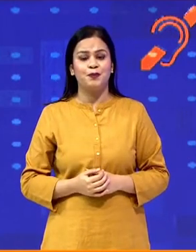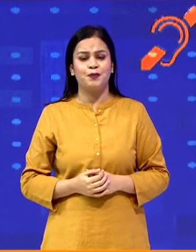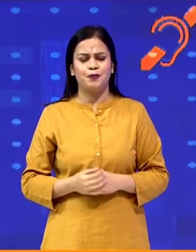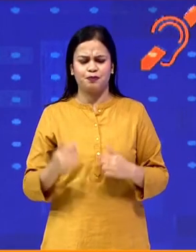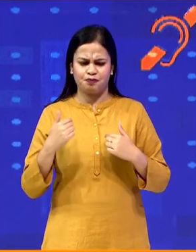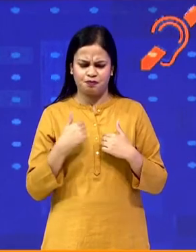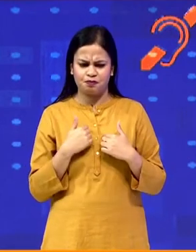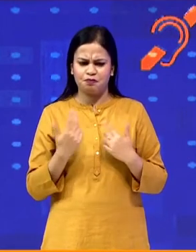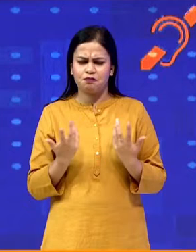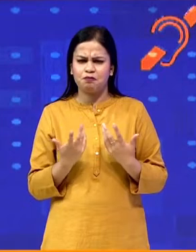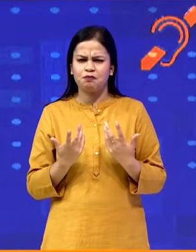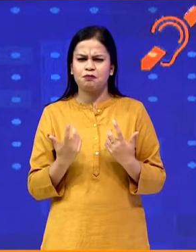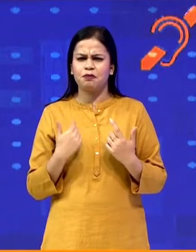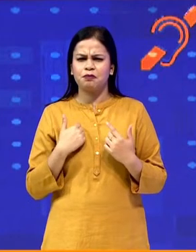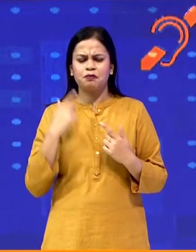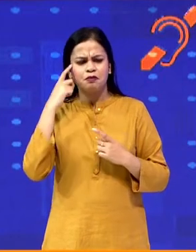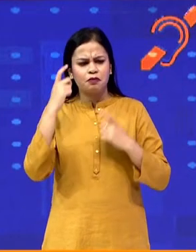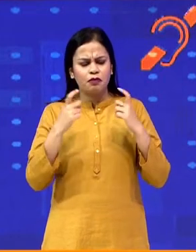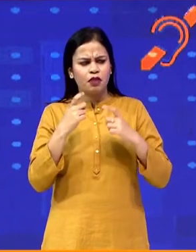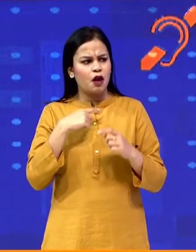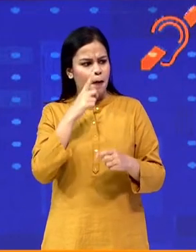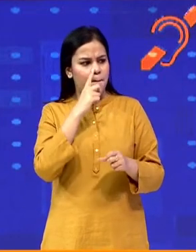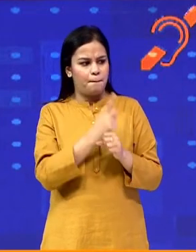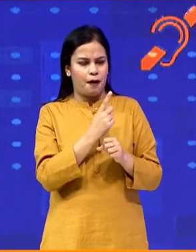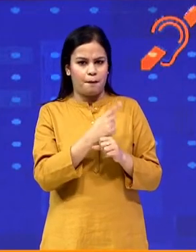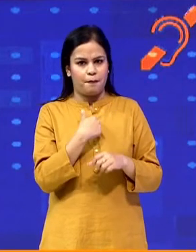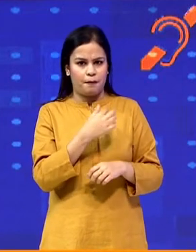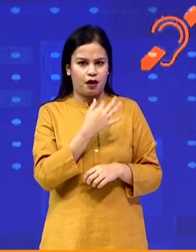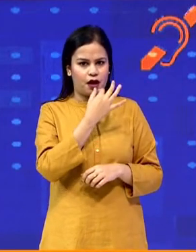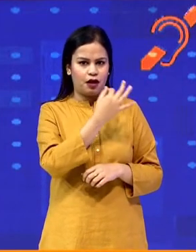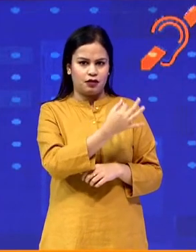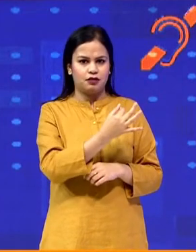मैंने मैडम से पूछा